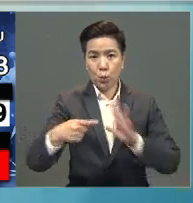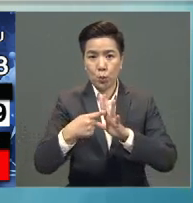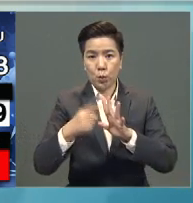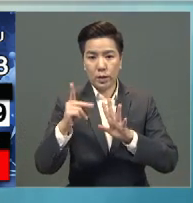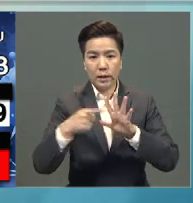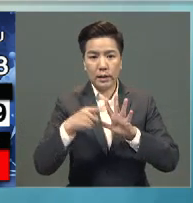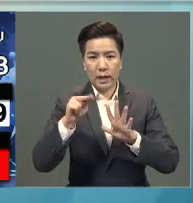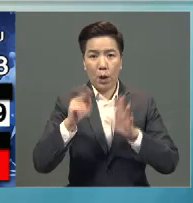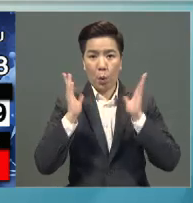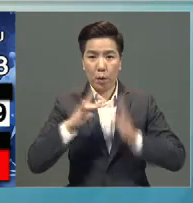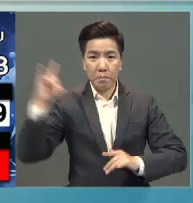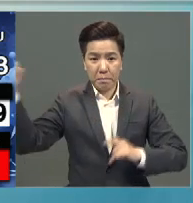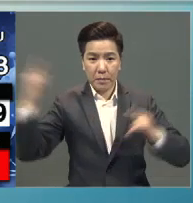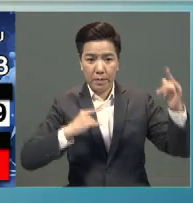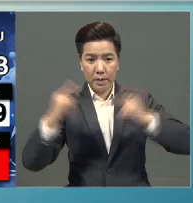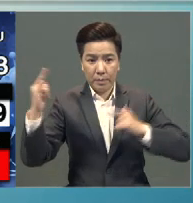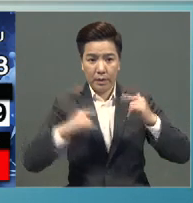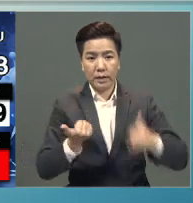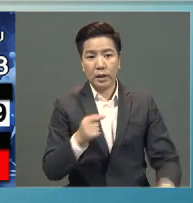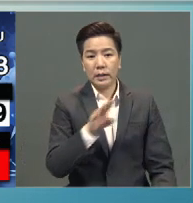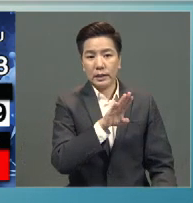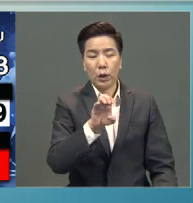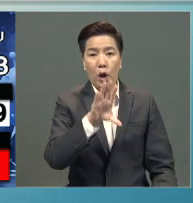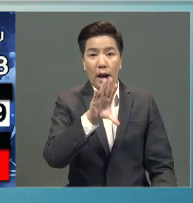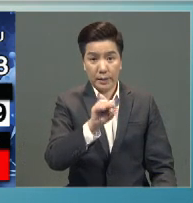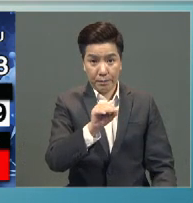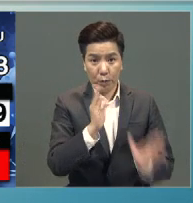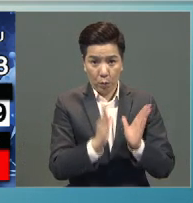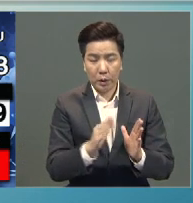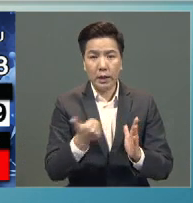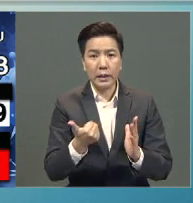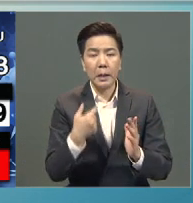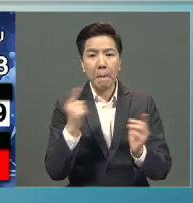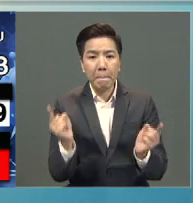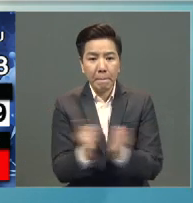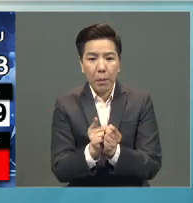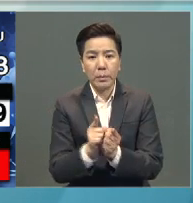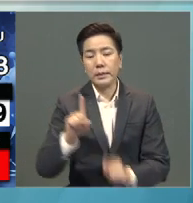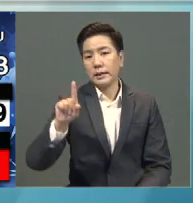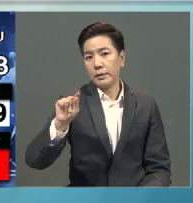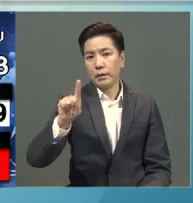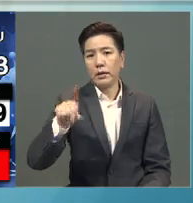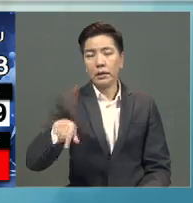รายนะครับก็ทำให้ซูดานตอนนี้มาแล้ว 450คนนะครับพบไป 21นะครับวันนี้บวก 3